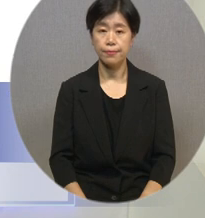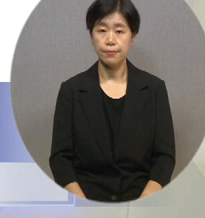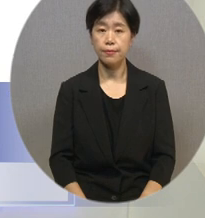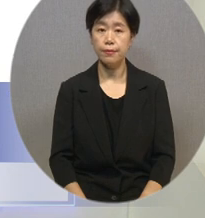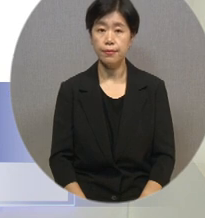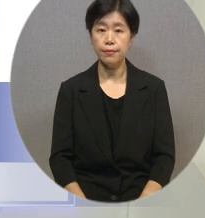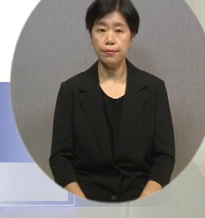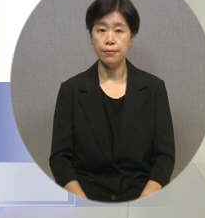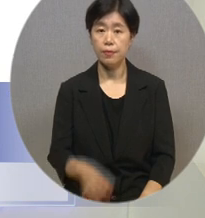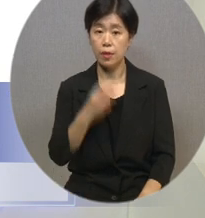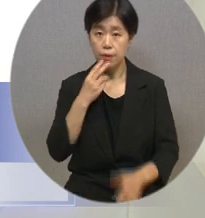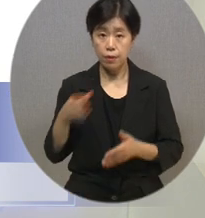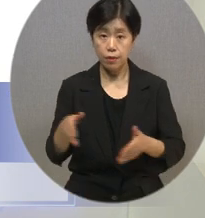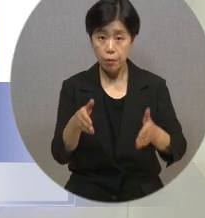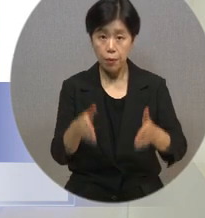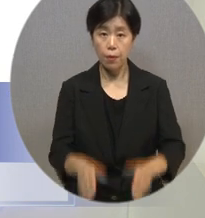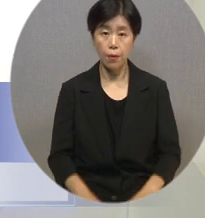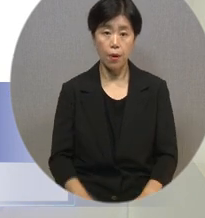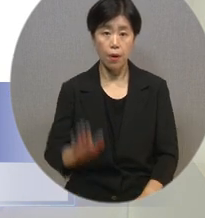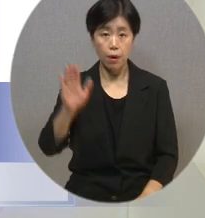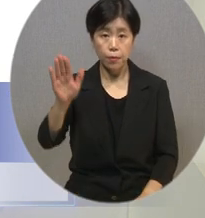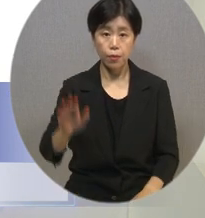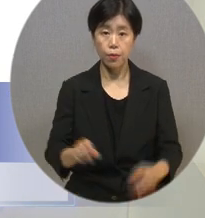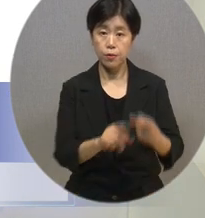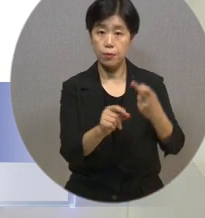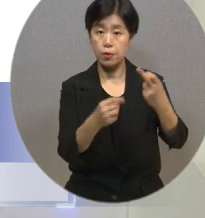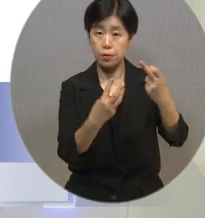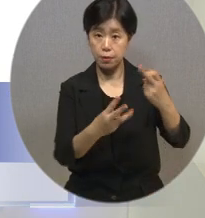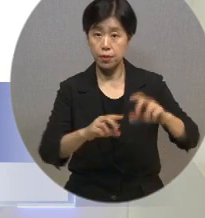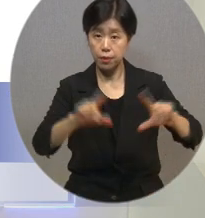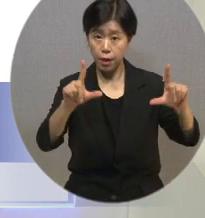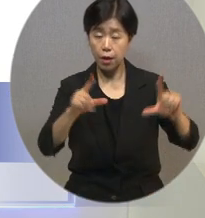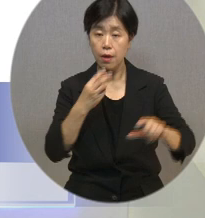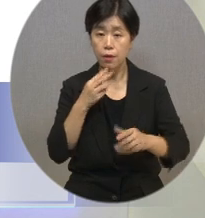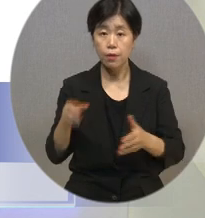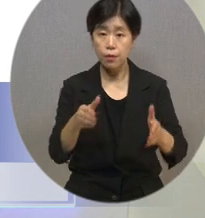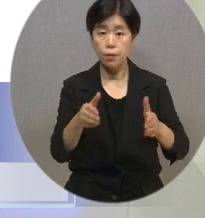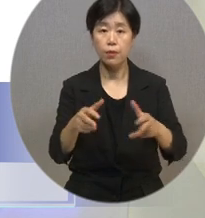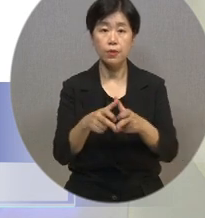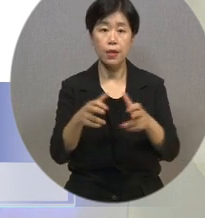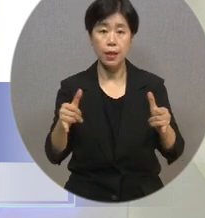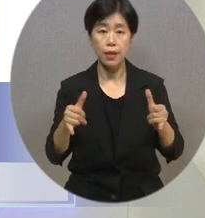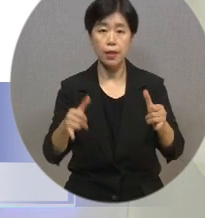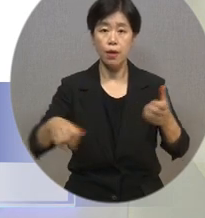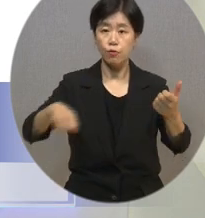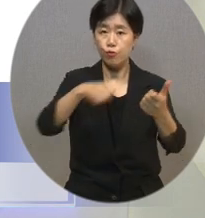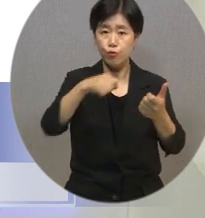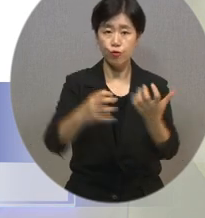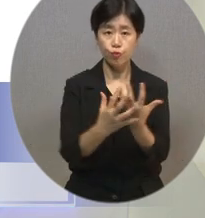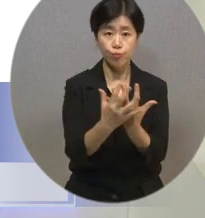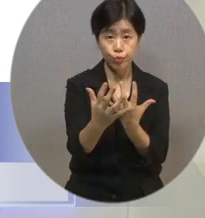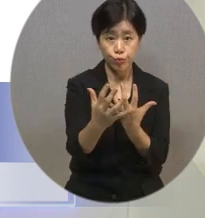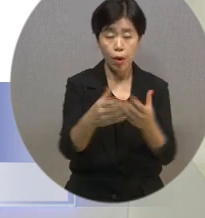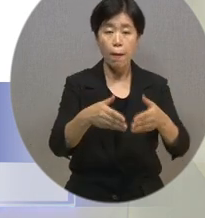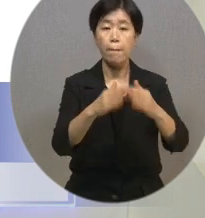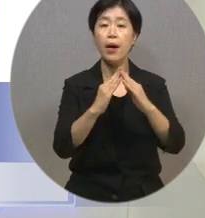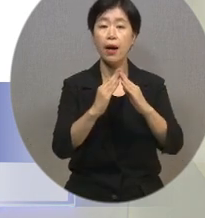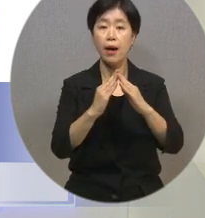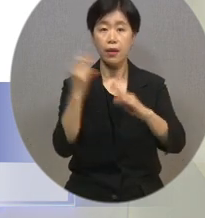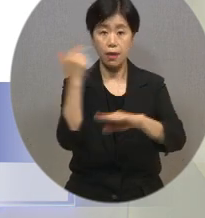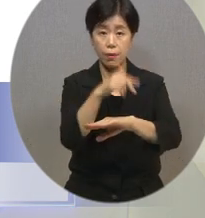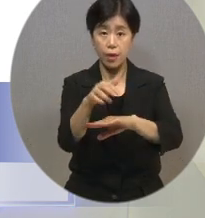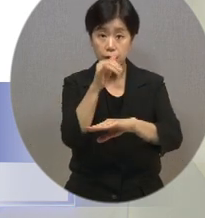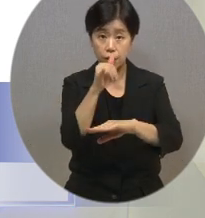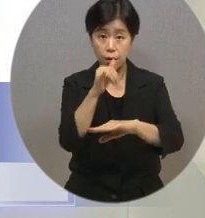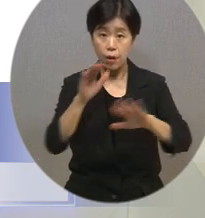뉴스입니다 경기도가 오는 12월 3일 경기도 장애인 오케스트라 창단을 앞두고 오는 10월 10일까지